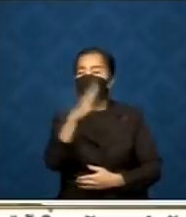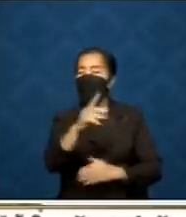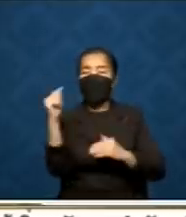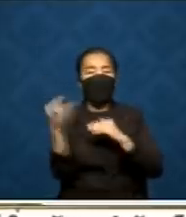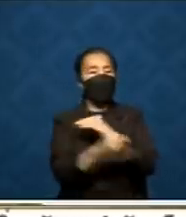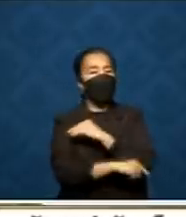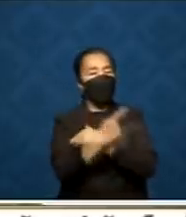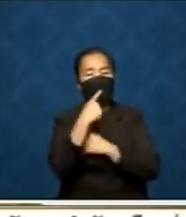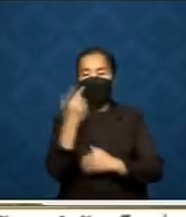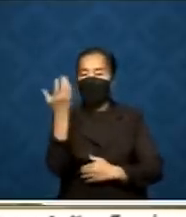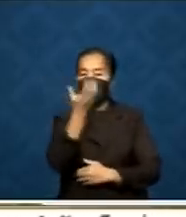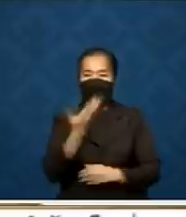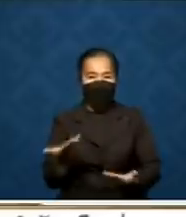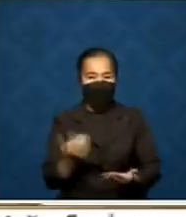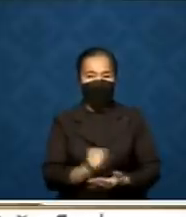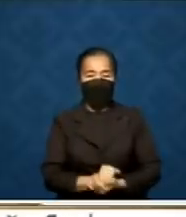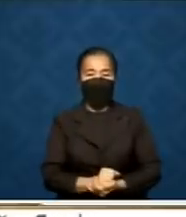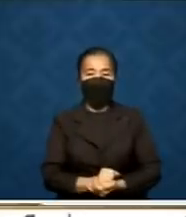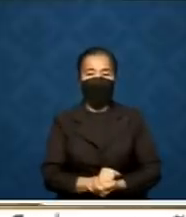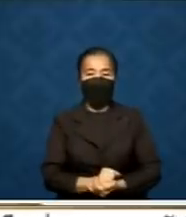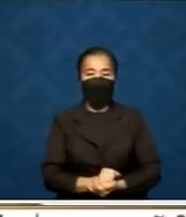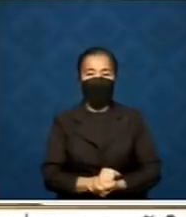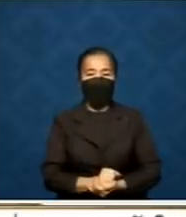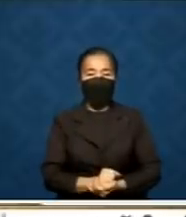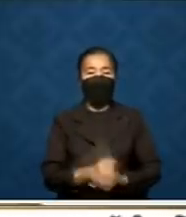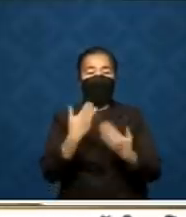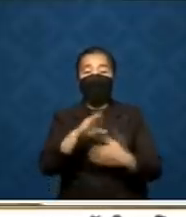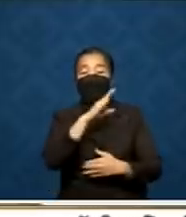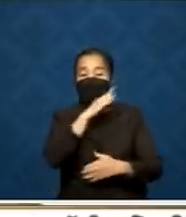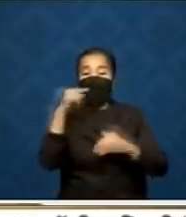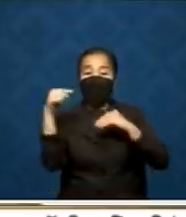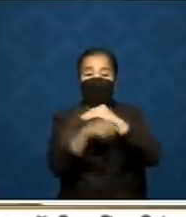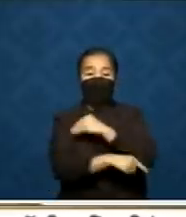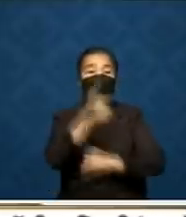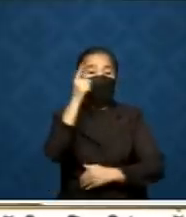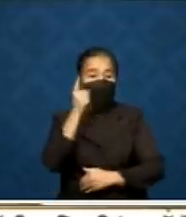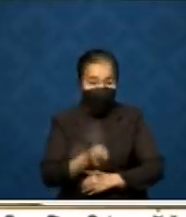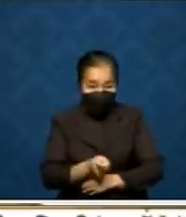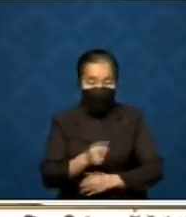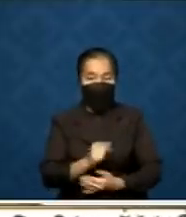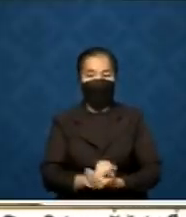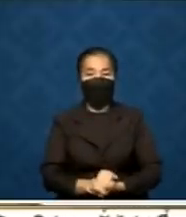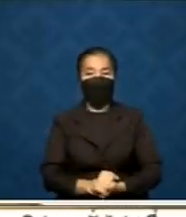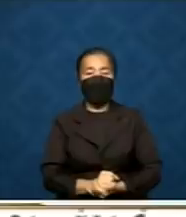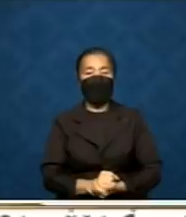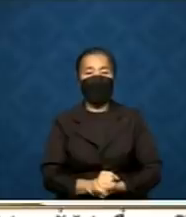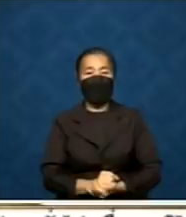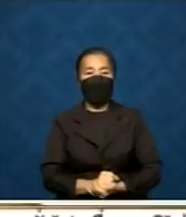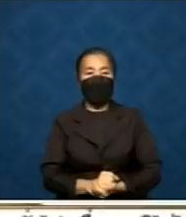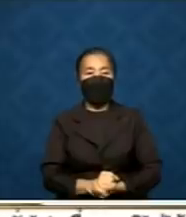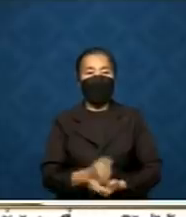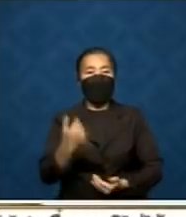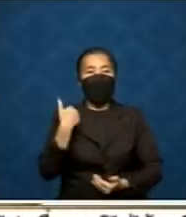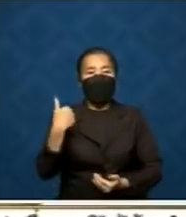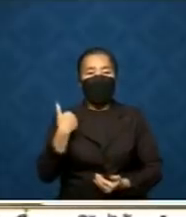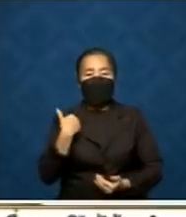เลยมาแล้วถ้าชุดจริตจริงอยากกินถนนสาว